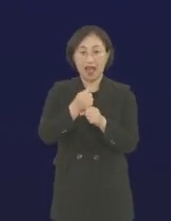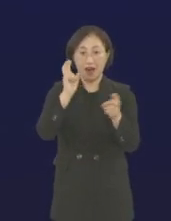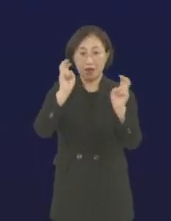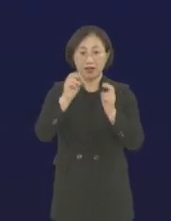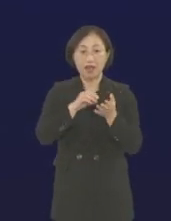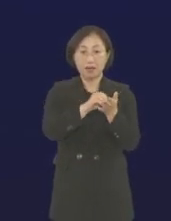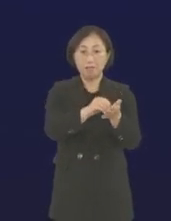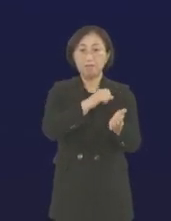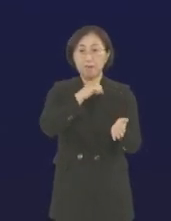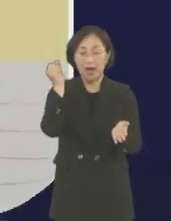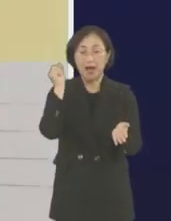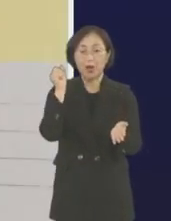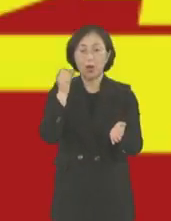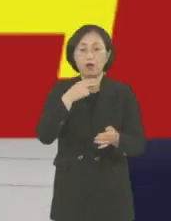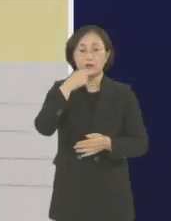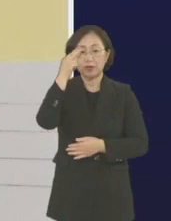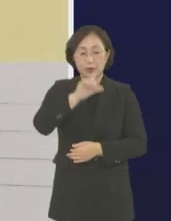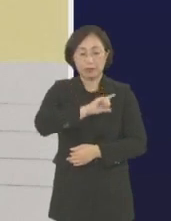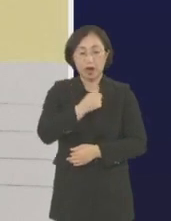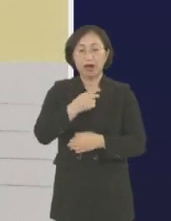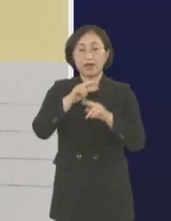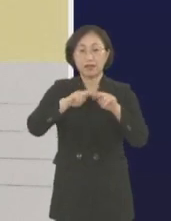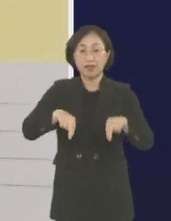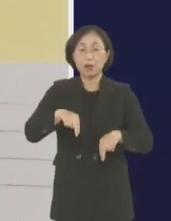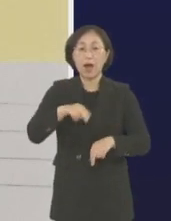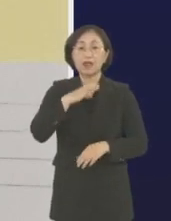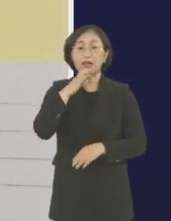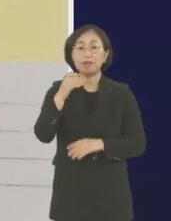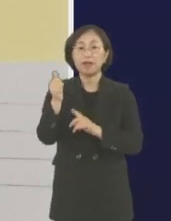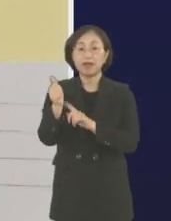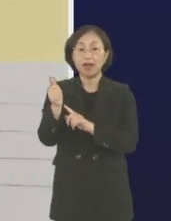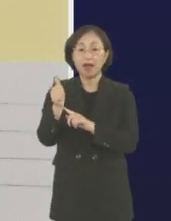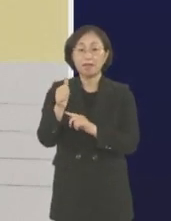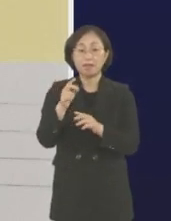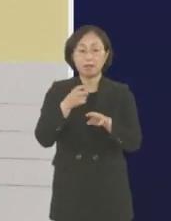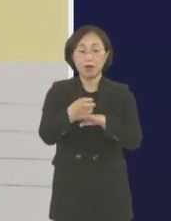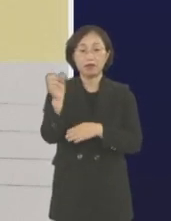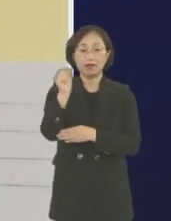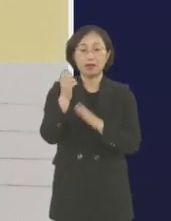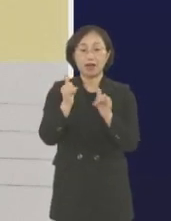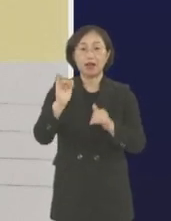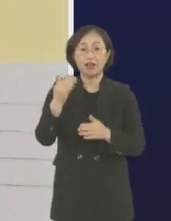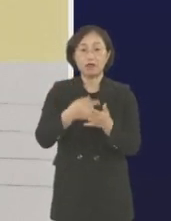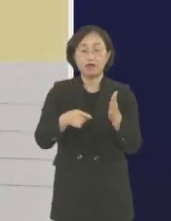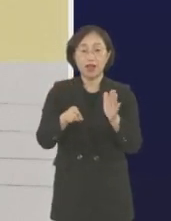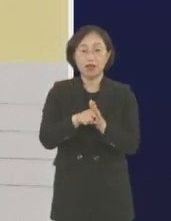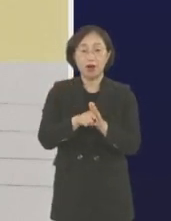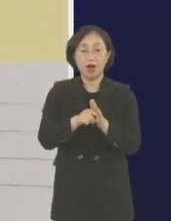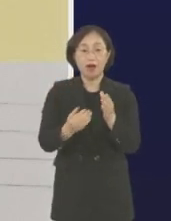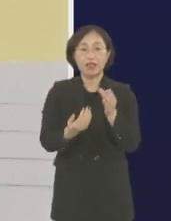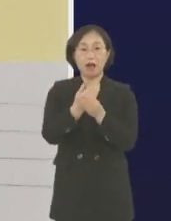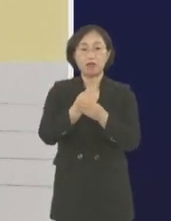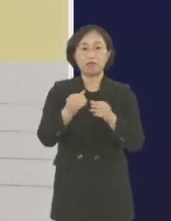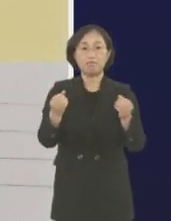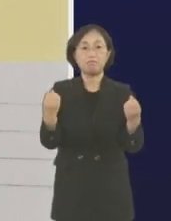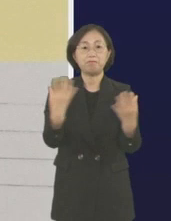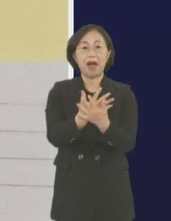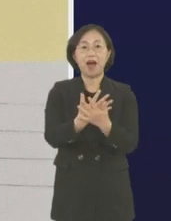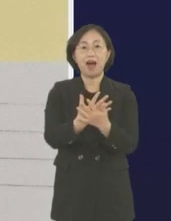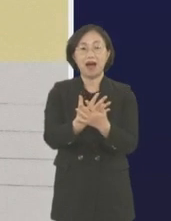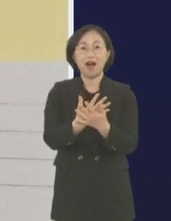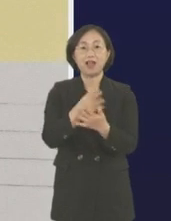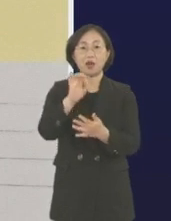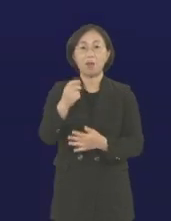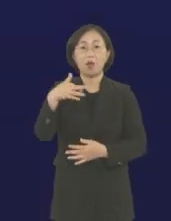성공했고 음주로 면허가 취소된 40대 남성은 버스 기사가 되기 위해 사고 경력을 위조해 경기도 포천에